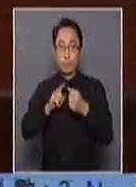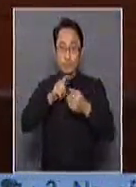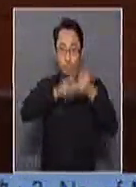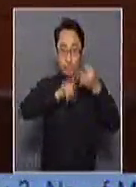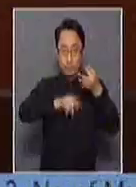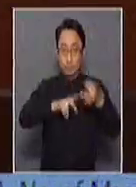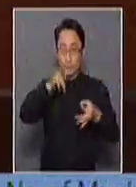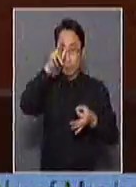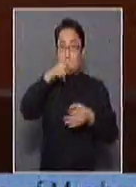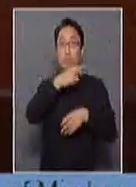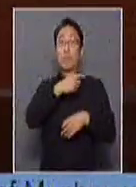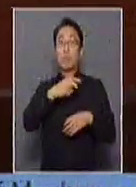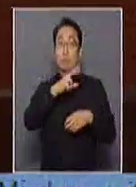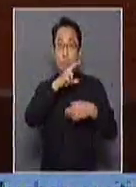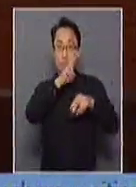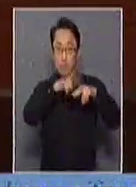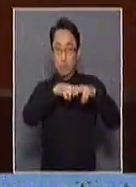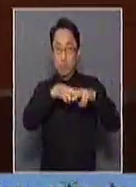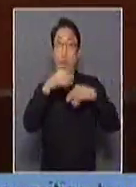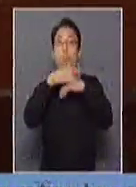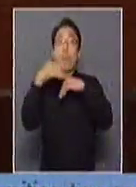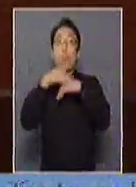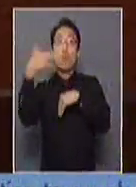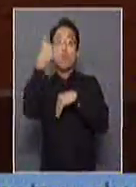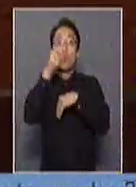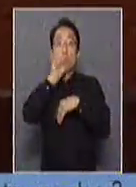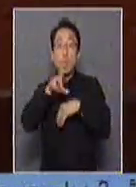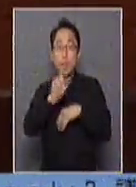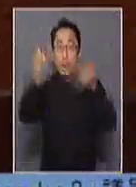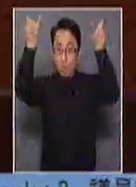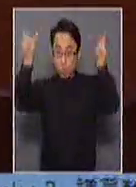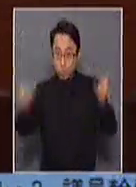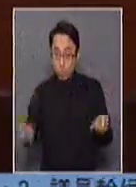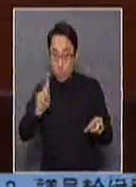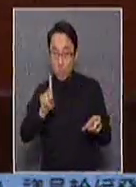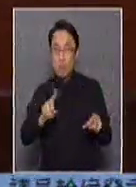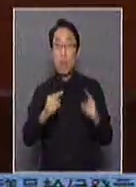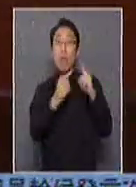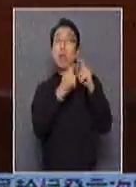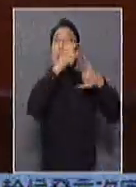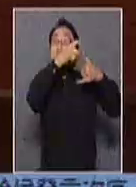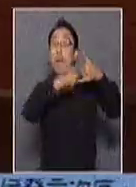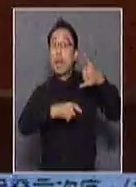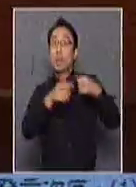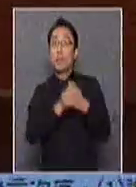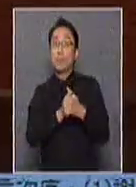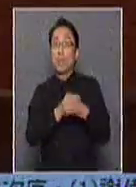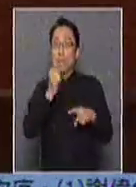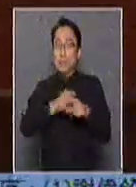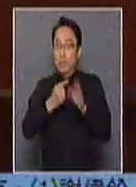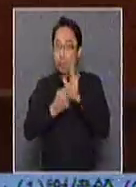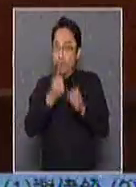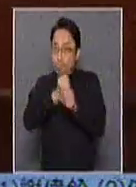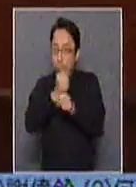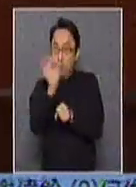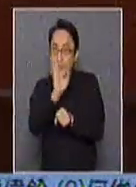解过这对对联的。毛主席说这对对联的意思就是说，一个人无实事求是之意，有